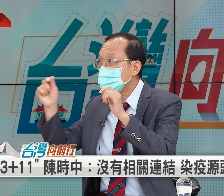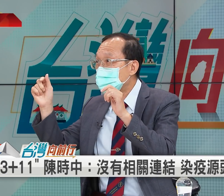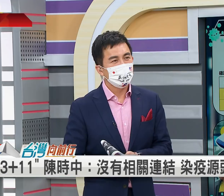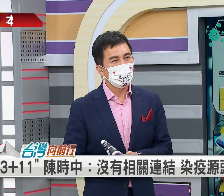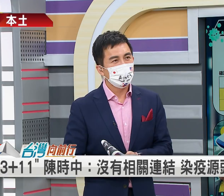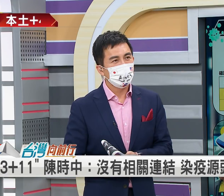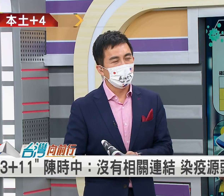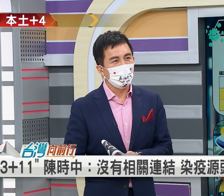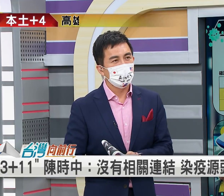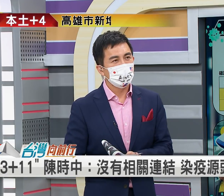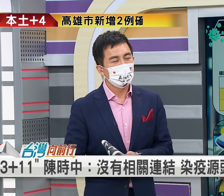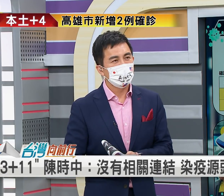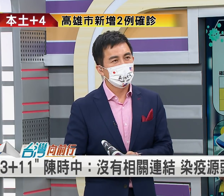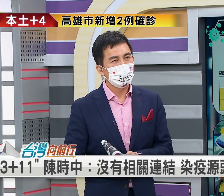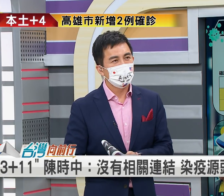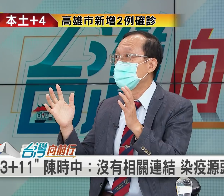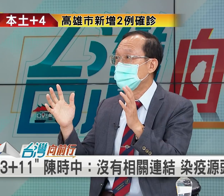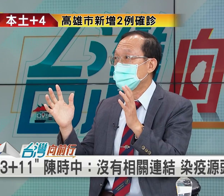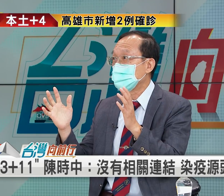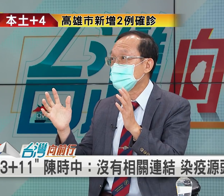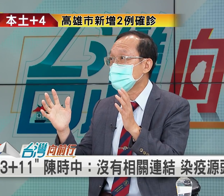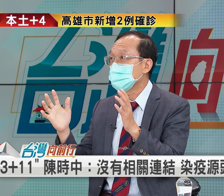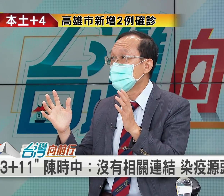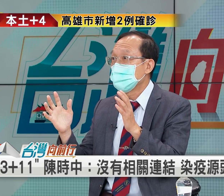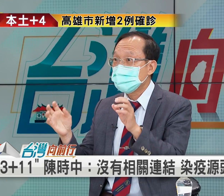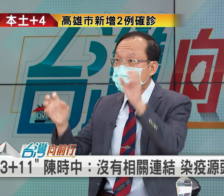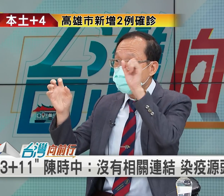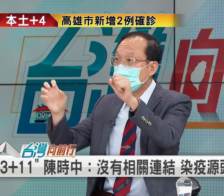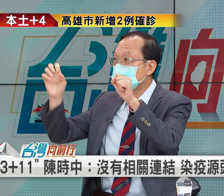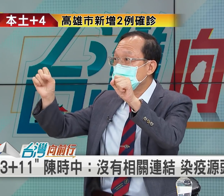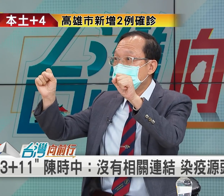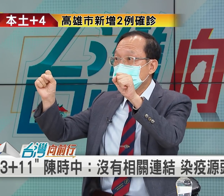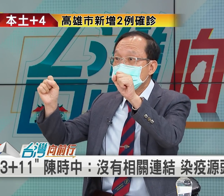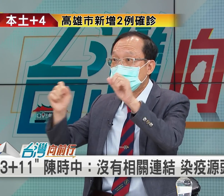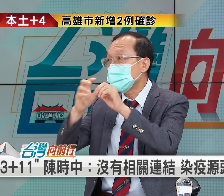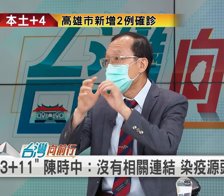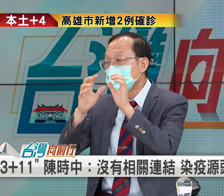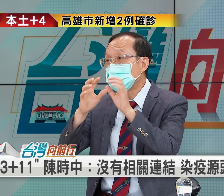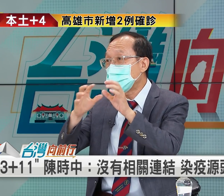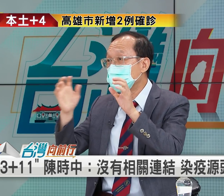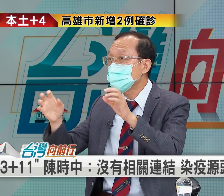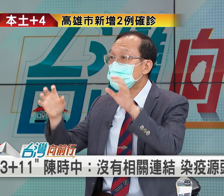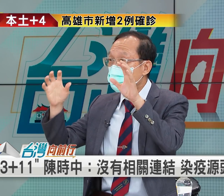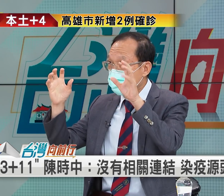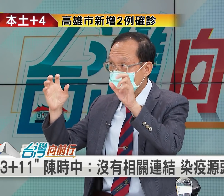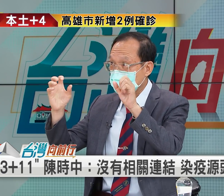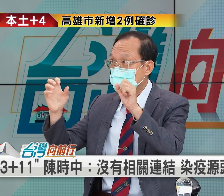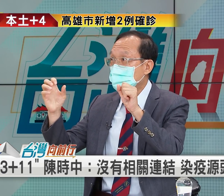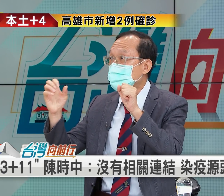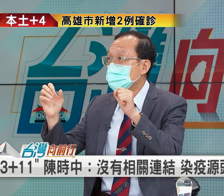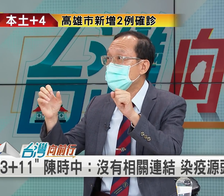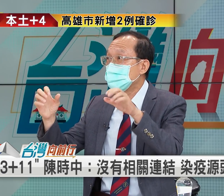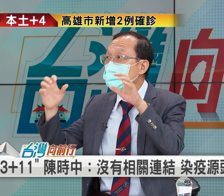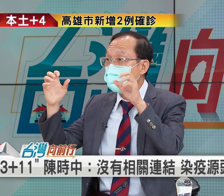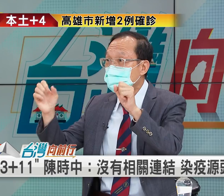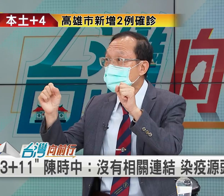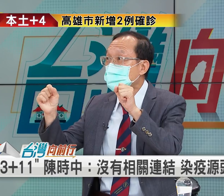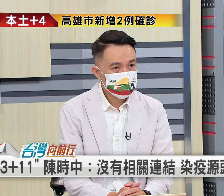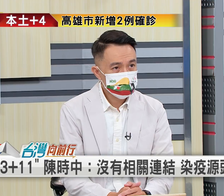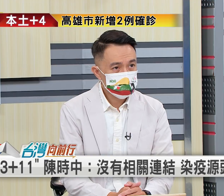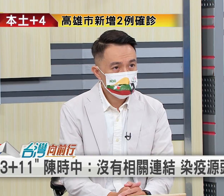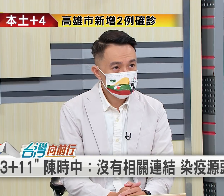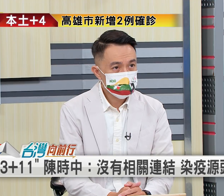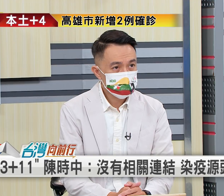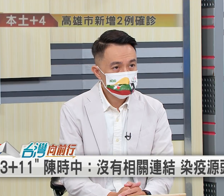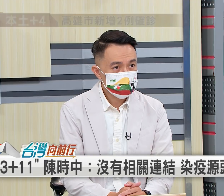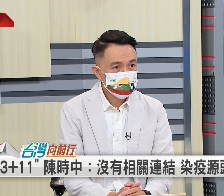有一些小小的突变，但是还是算是英国变种病毒株。 是， 因为主要的突变，它英国变种病毒株有几个主要的突变，那几个突变